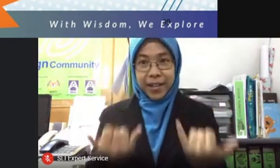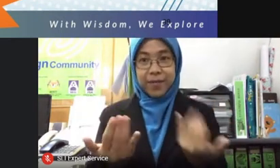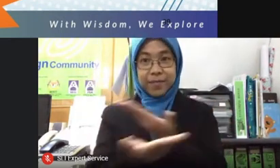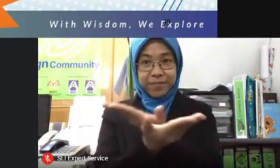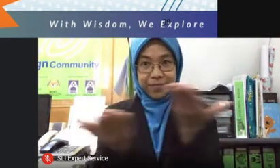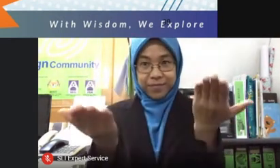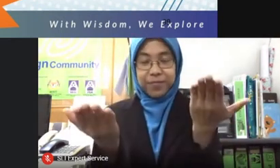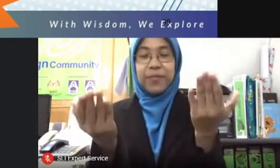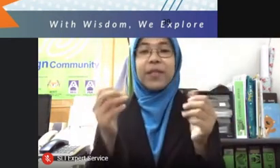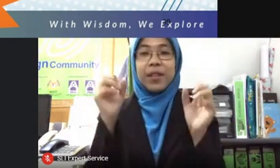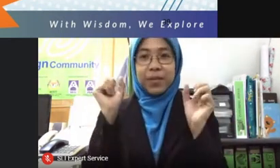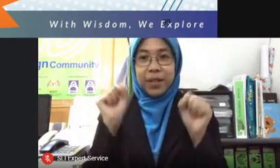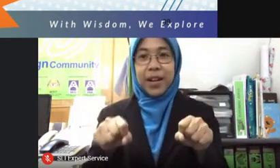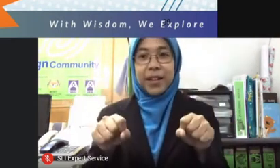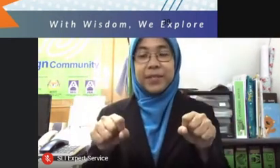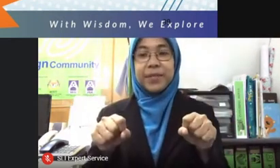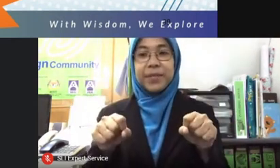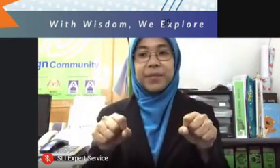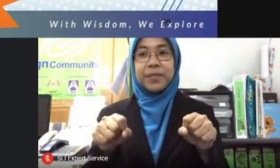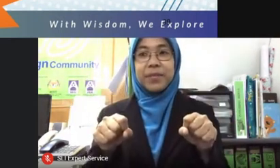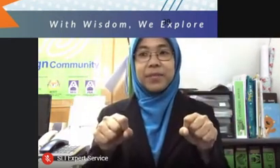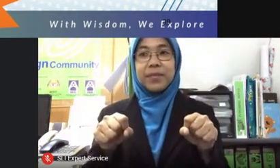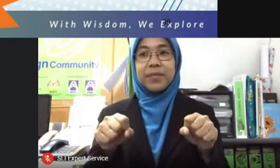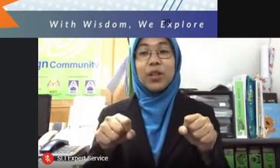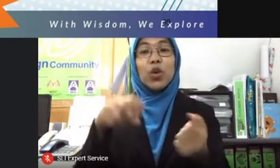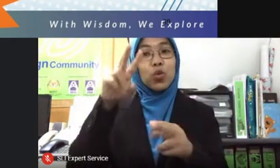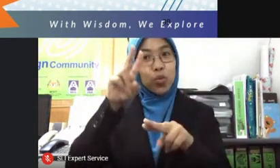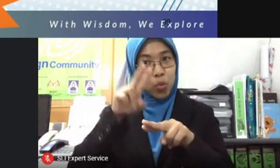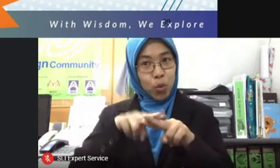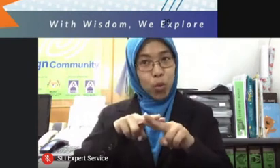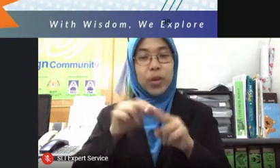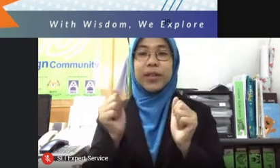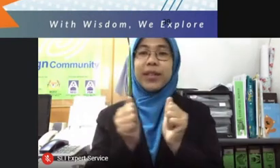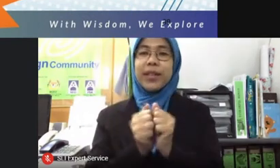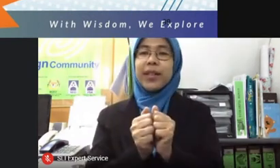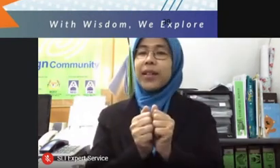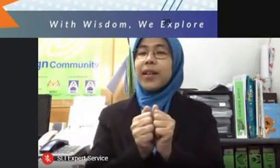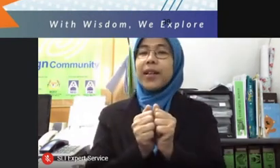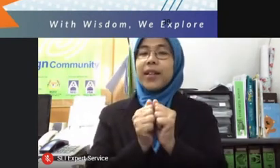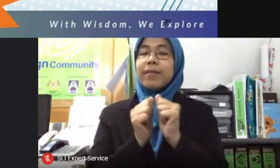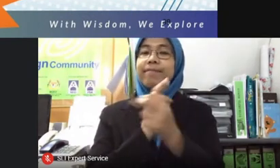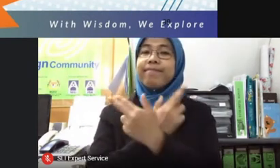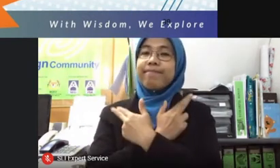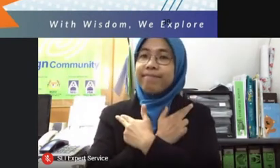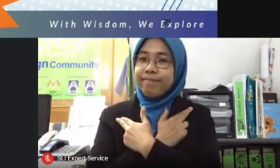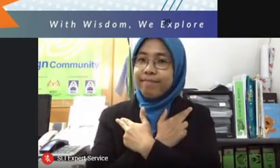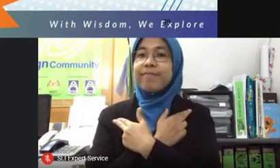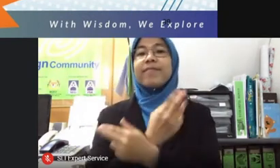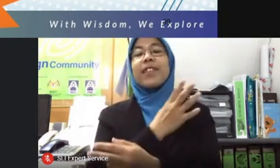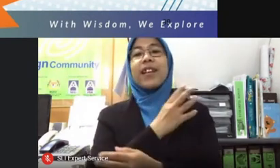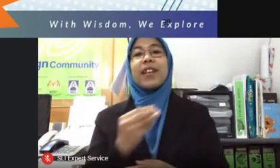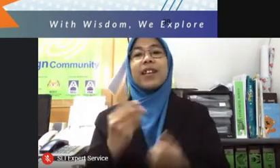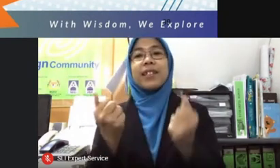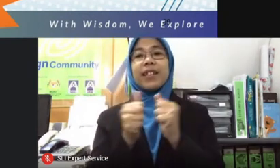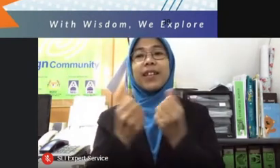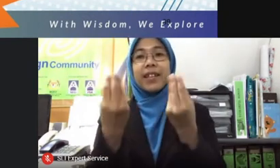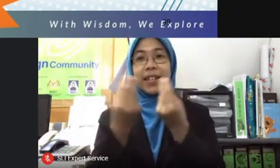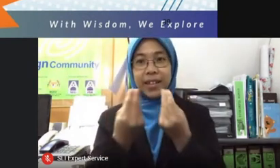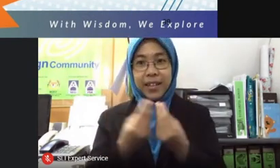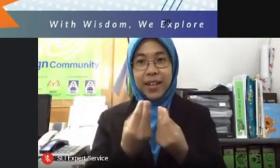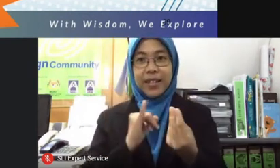semua penonton yang ada sekarang ni beri apa ni, duduk dengan keadaan yang paling relax, okay. Dengan kiraan